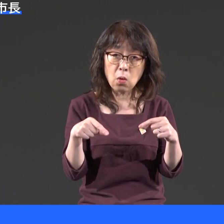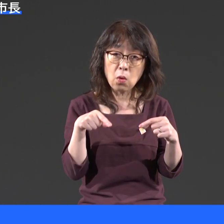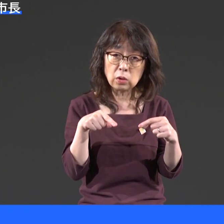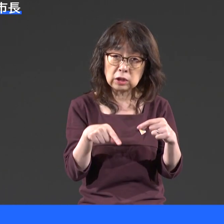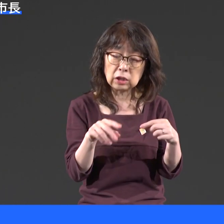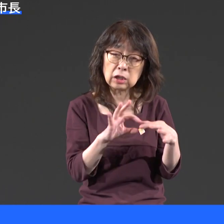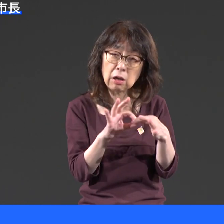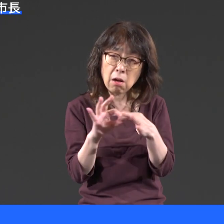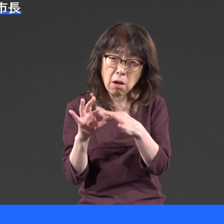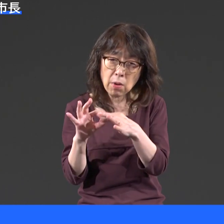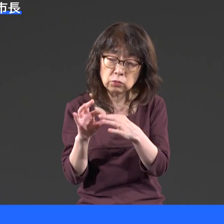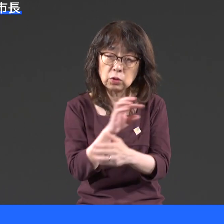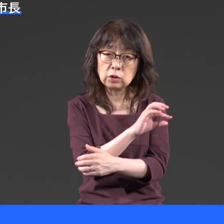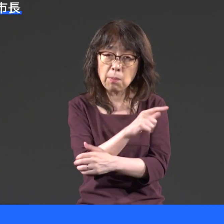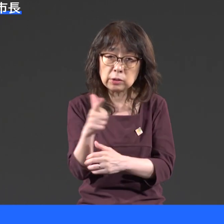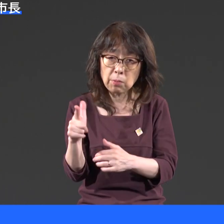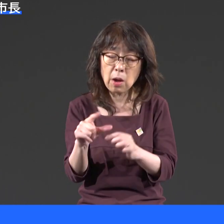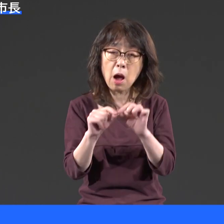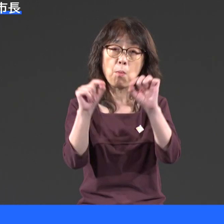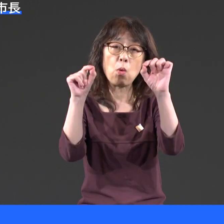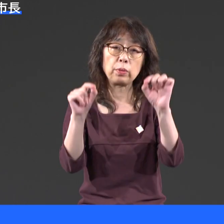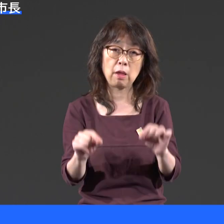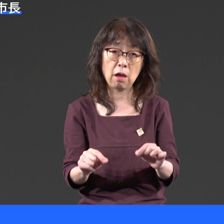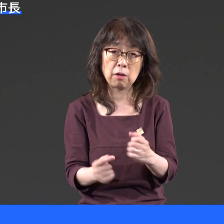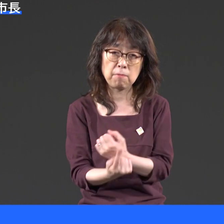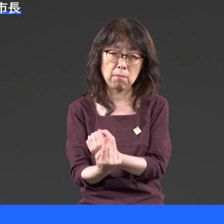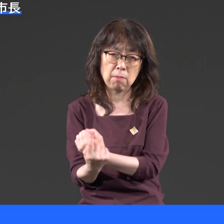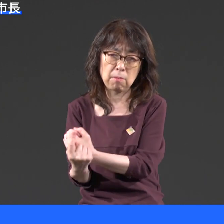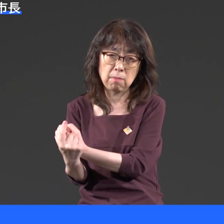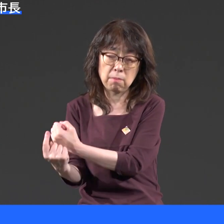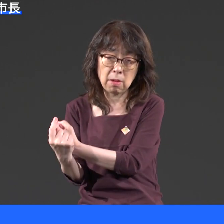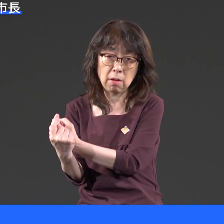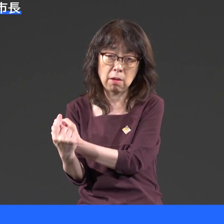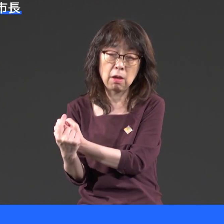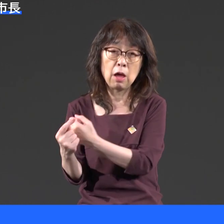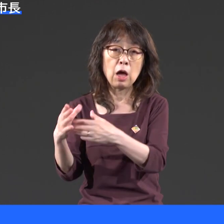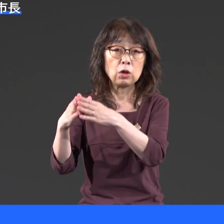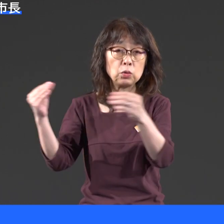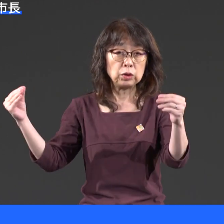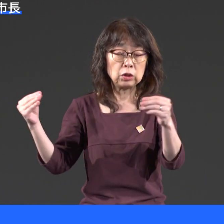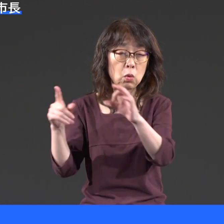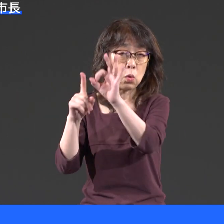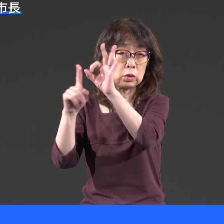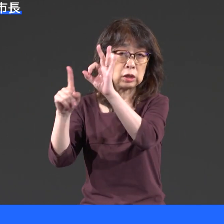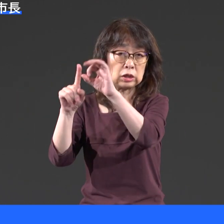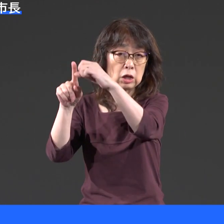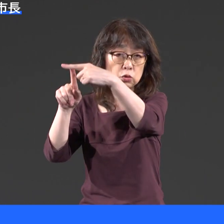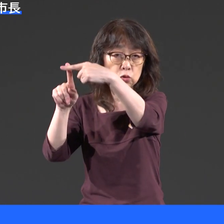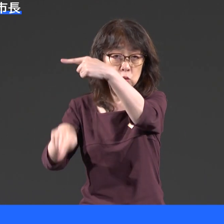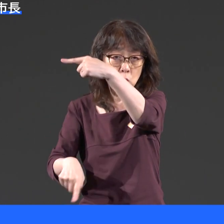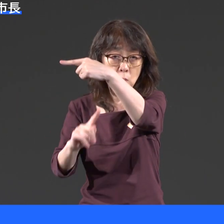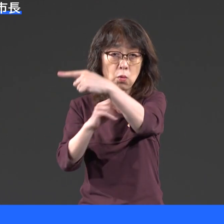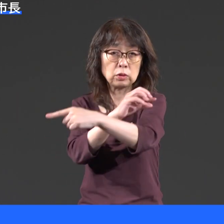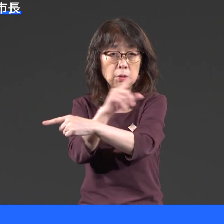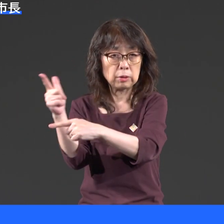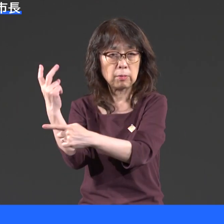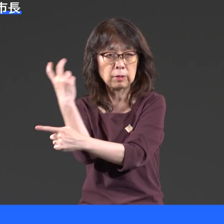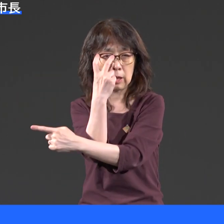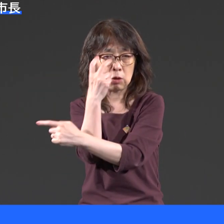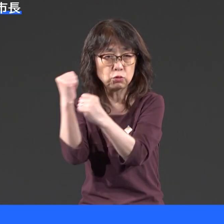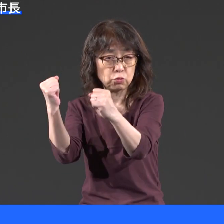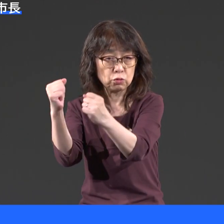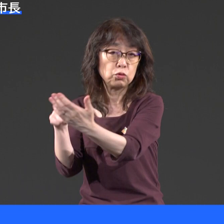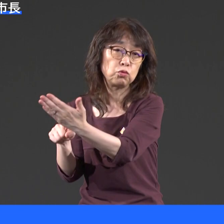まな問題が生じておりますので、まあ、これは国のデジタル庁の方もですね、さまざまな点検をするというふうに言っておりますけれども